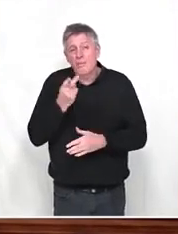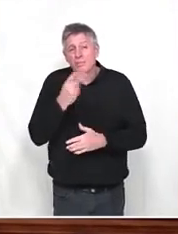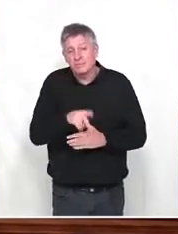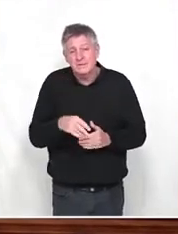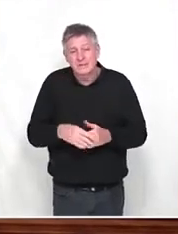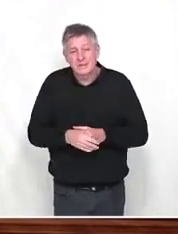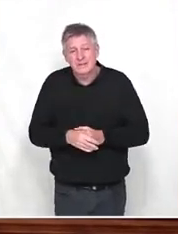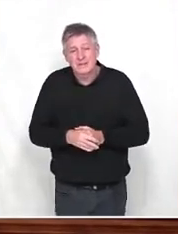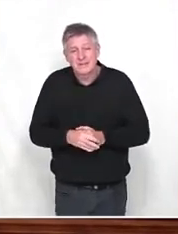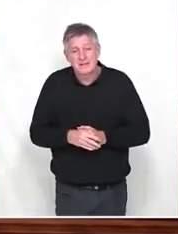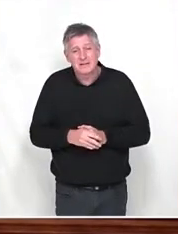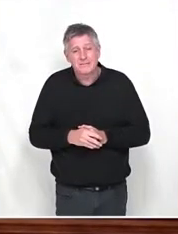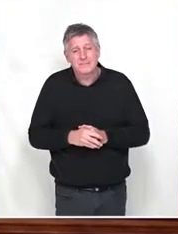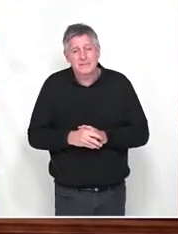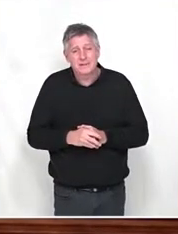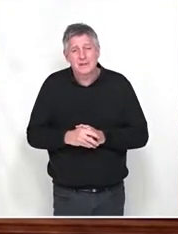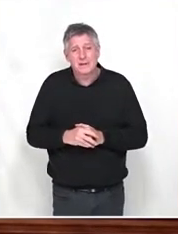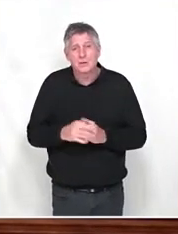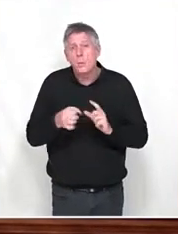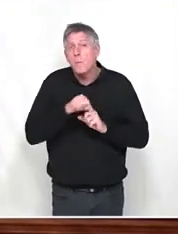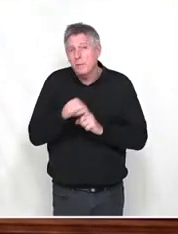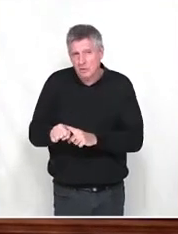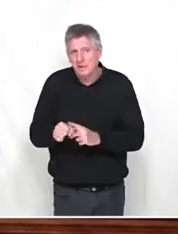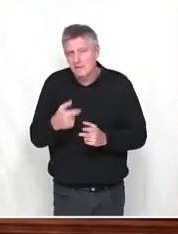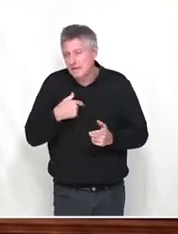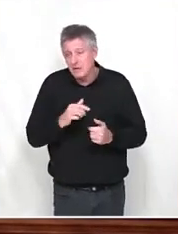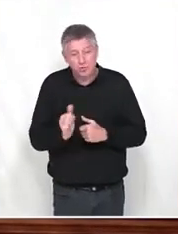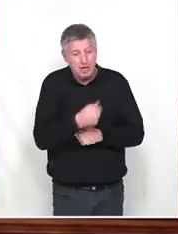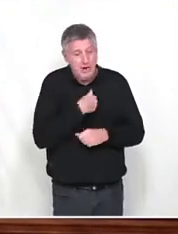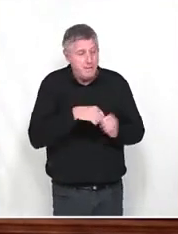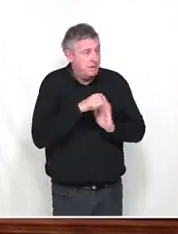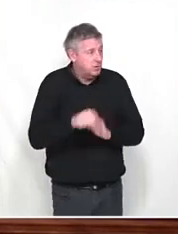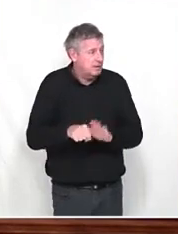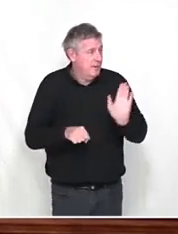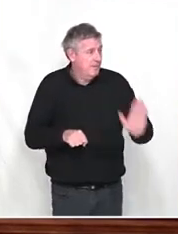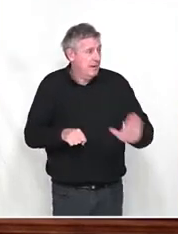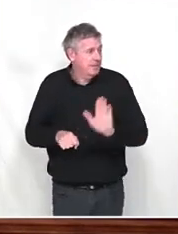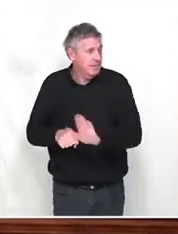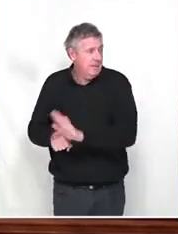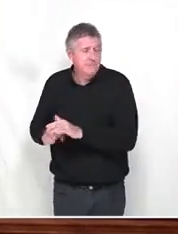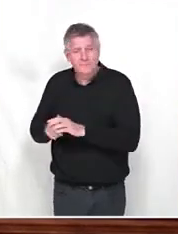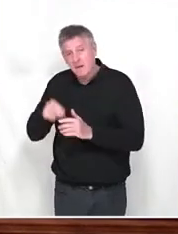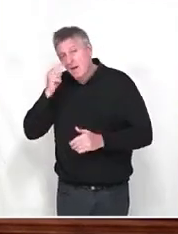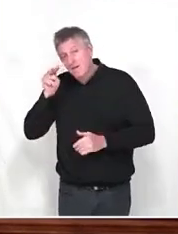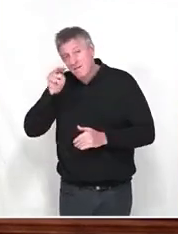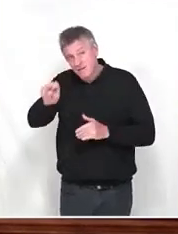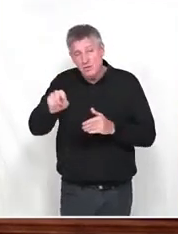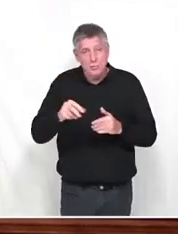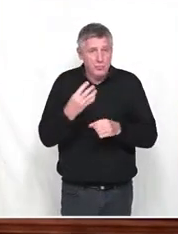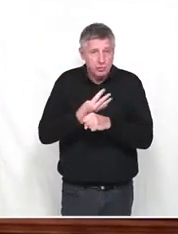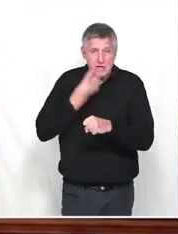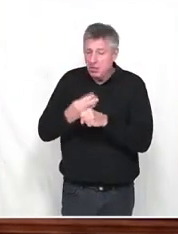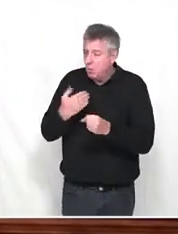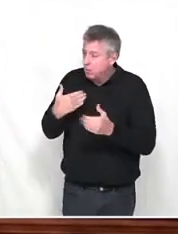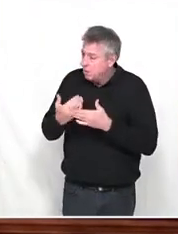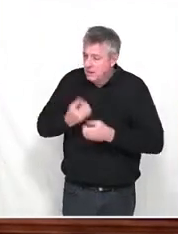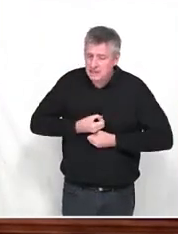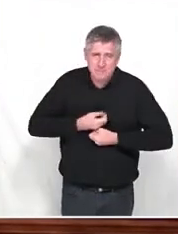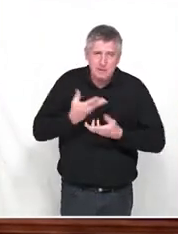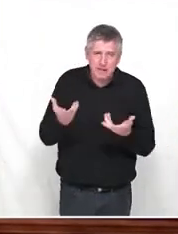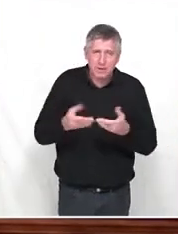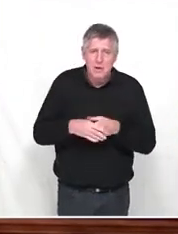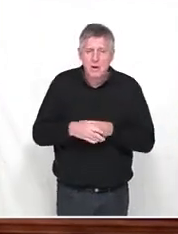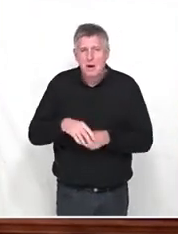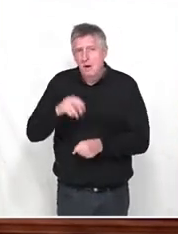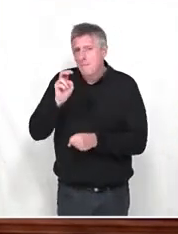ça, en fait, ce qu'on attend, des priorités. Donc oui, cette vision, on l'exprime depuis 4 ans, celle de